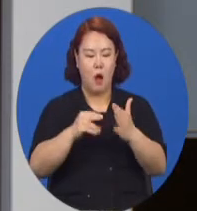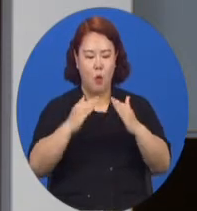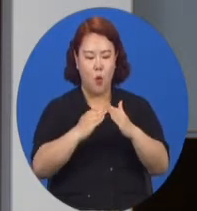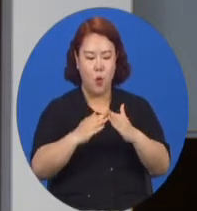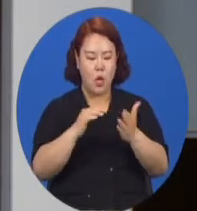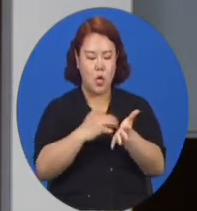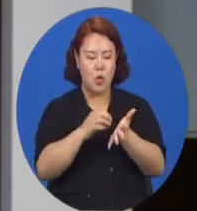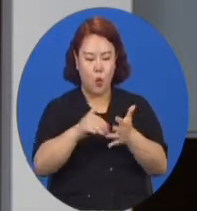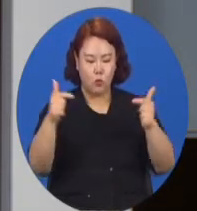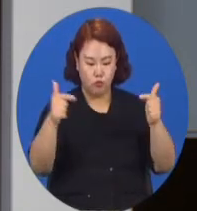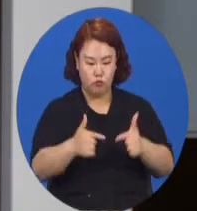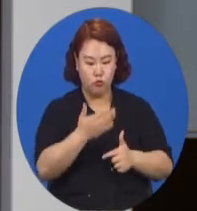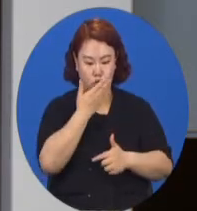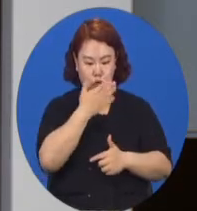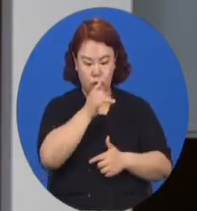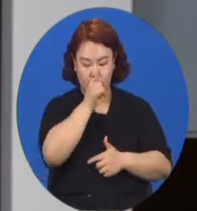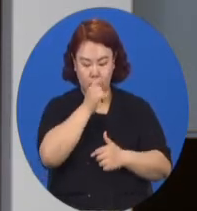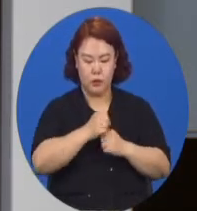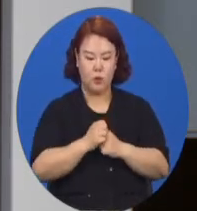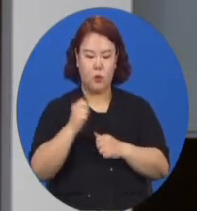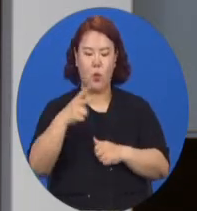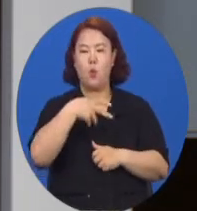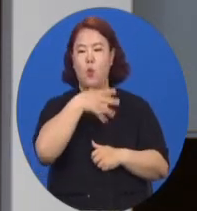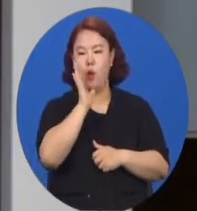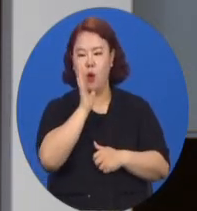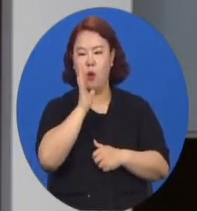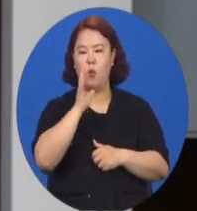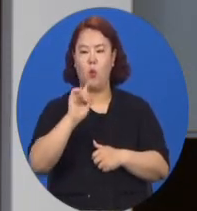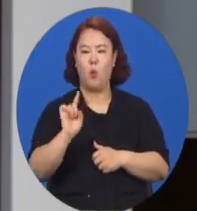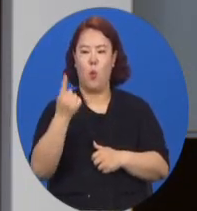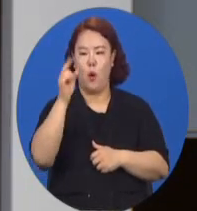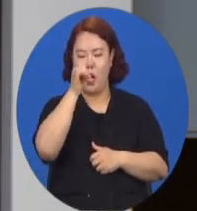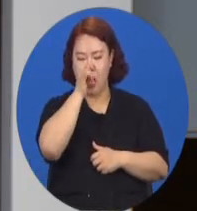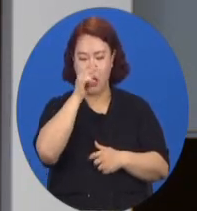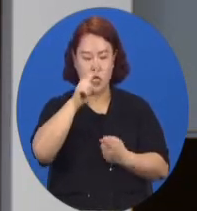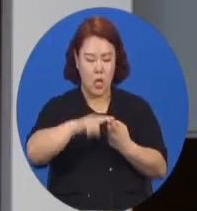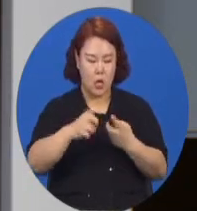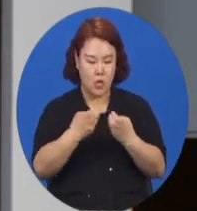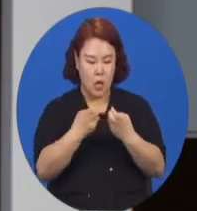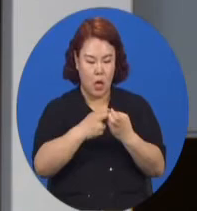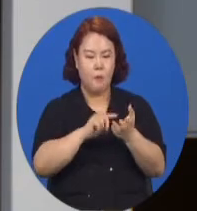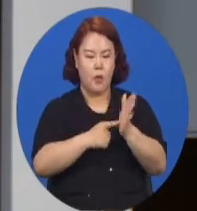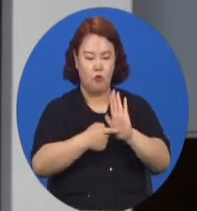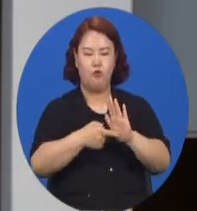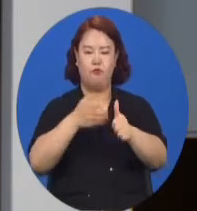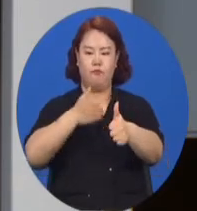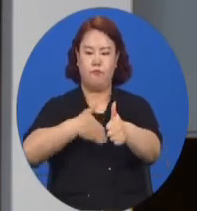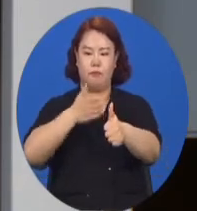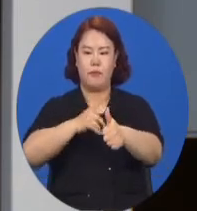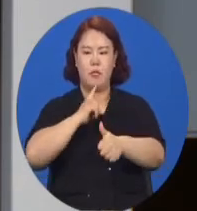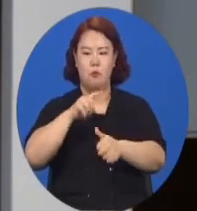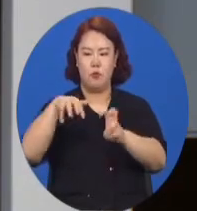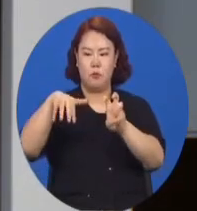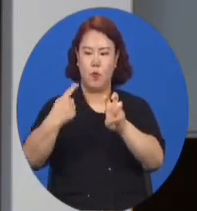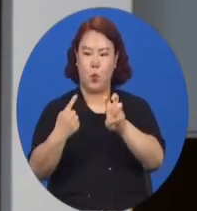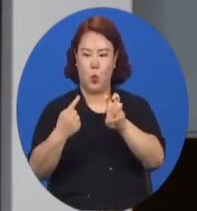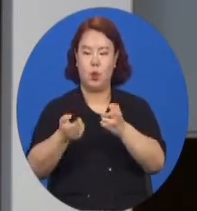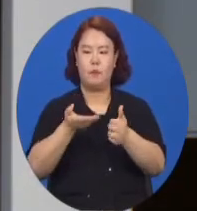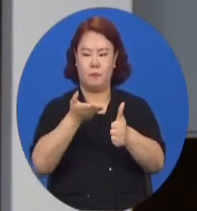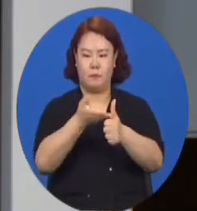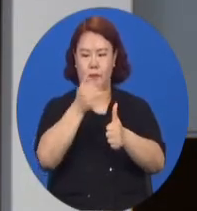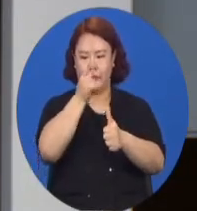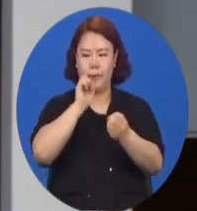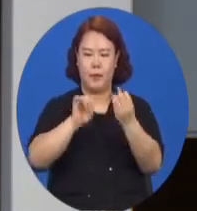하고 고령화 비율도 높습니다. 이에 대한 대책을 밝혀주시기 바라겠습니다. 역시 시간은 1분 30초씩 드리겠